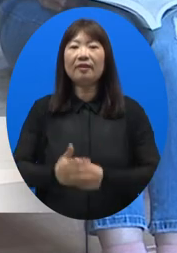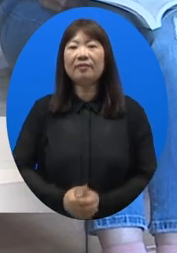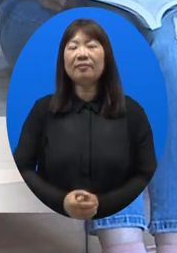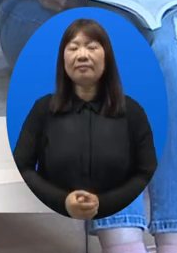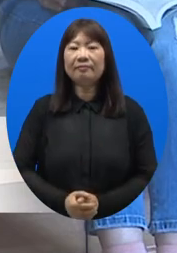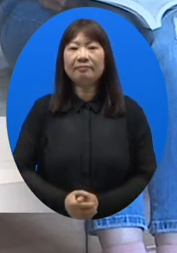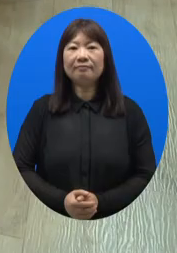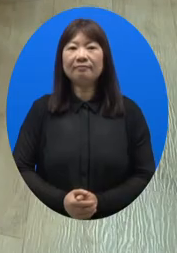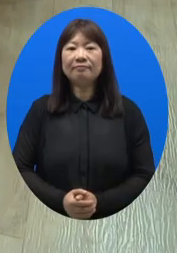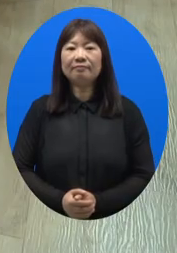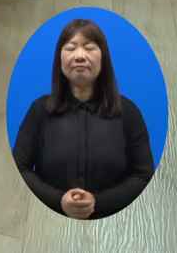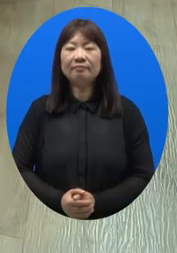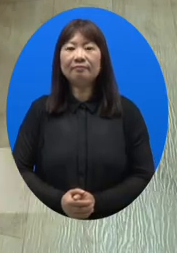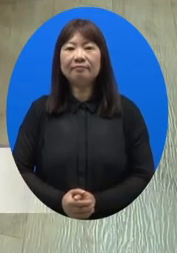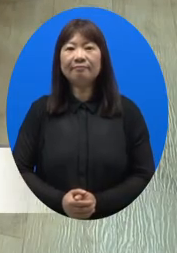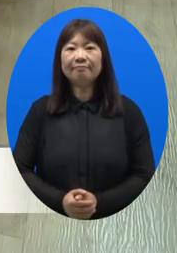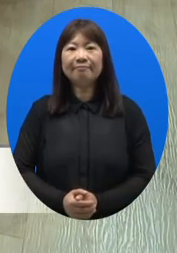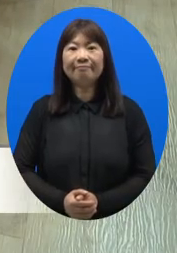전해드립니다.